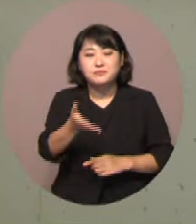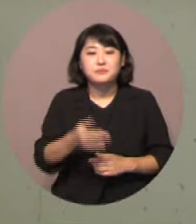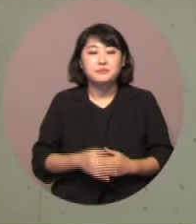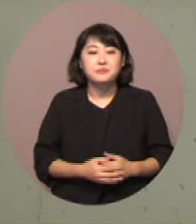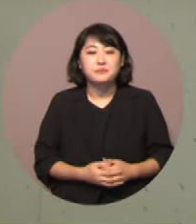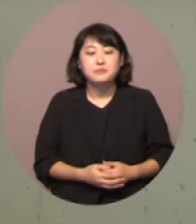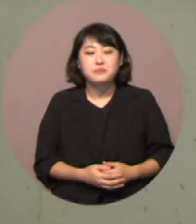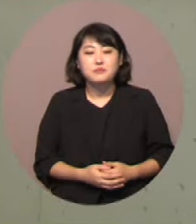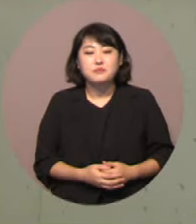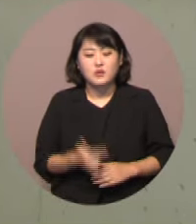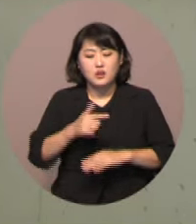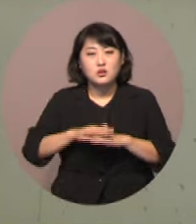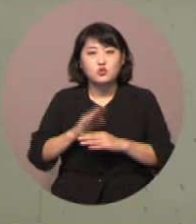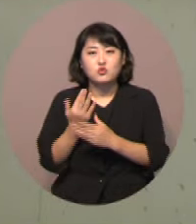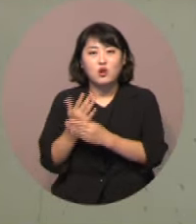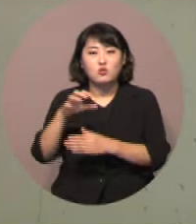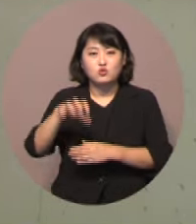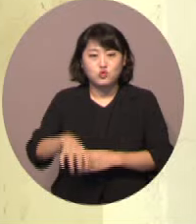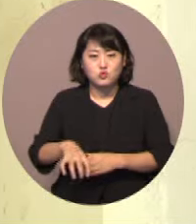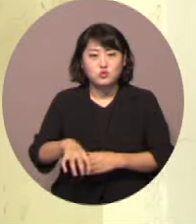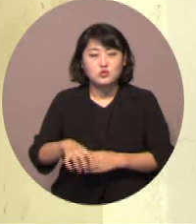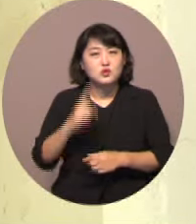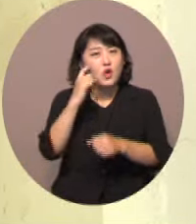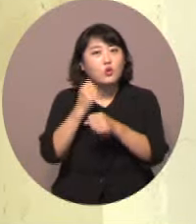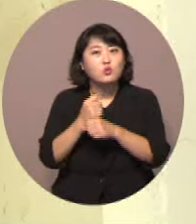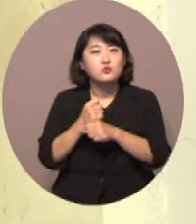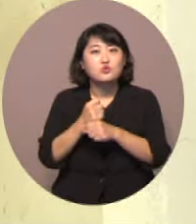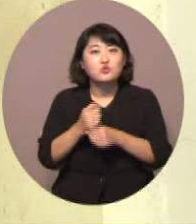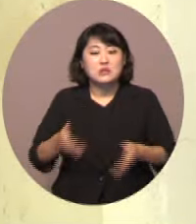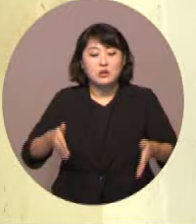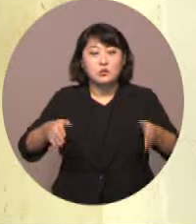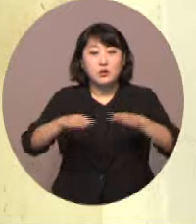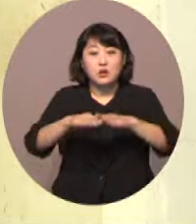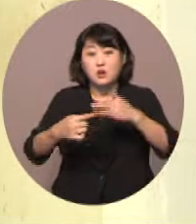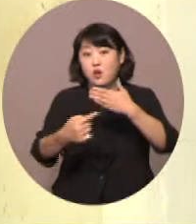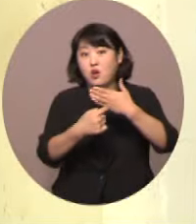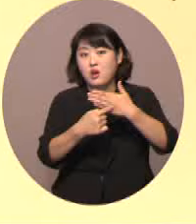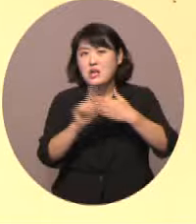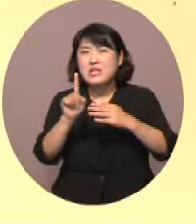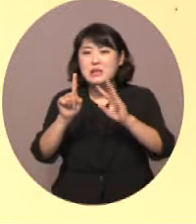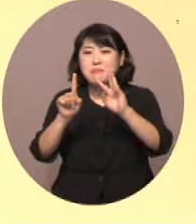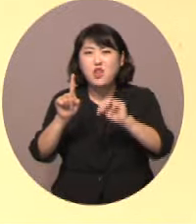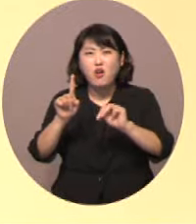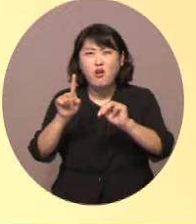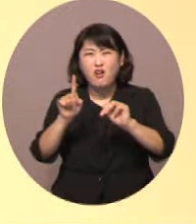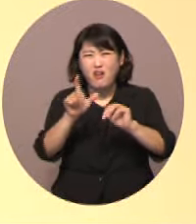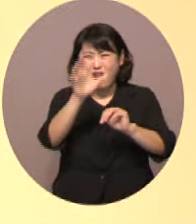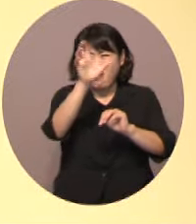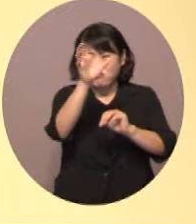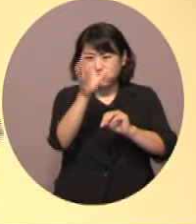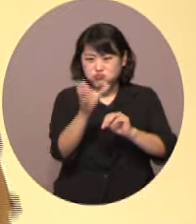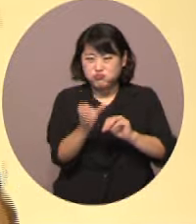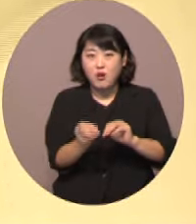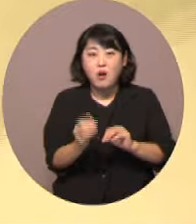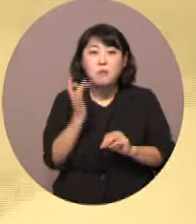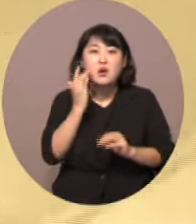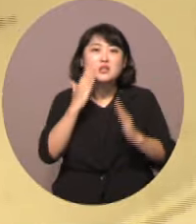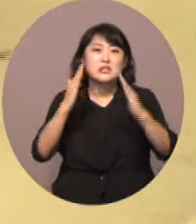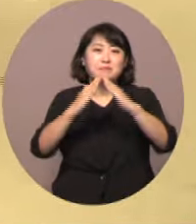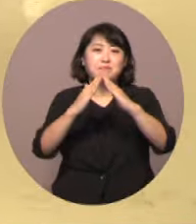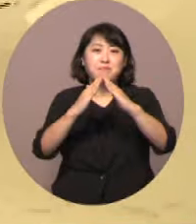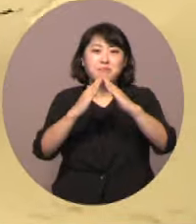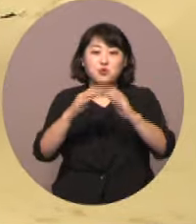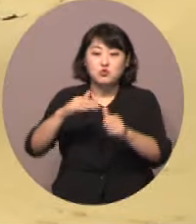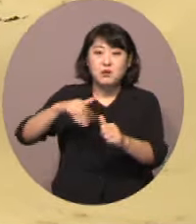동행했습니다 대전 유성구에 있는 한 연구 기관 건물 외벽에 1m 가량 길게 늘어선 벌집이 매달려 있고